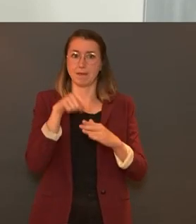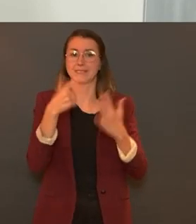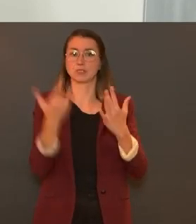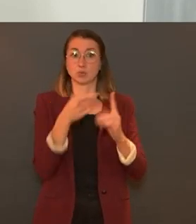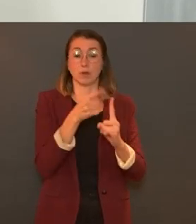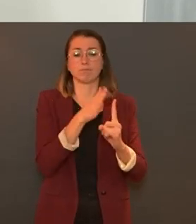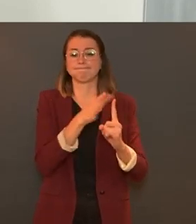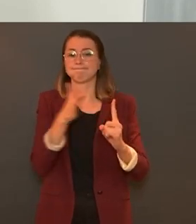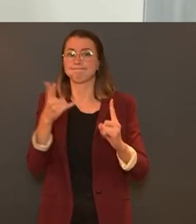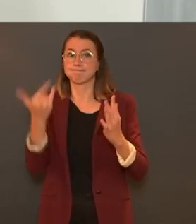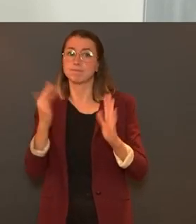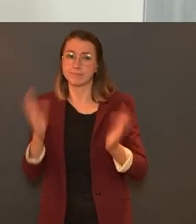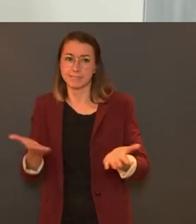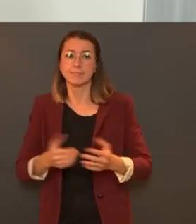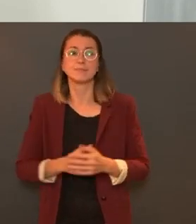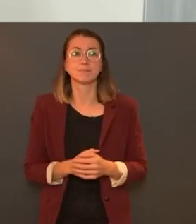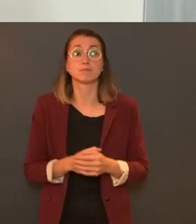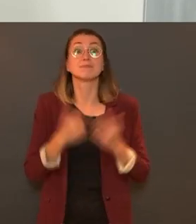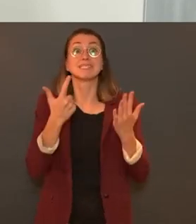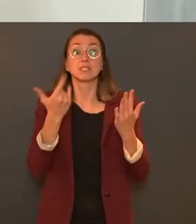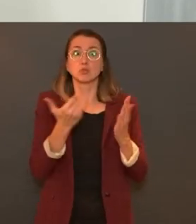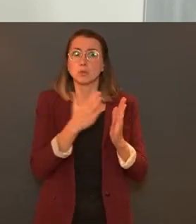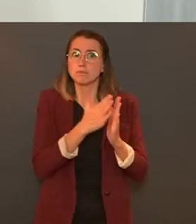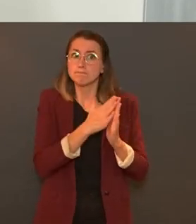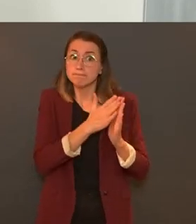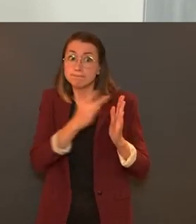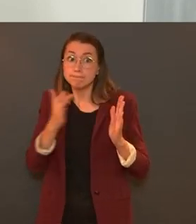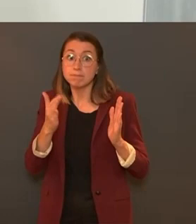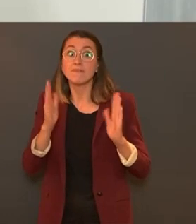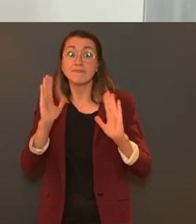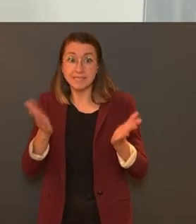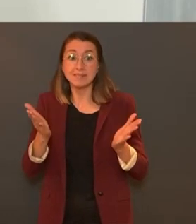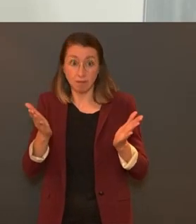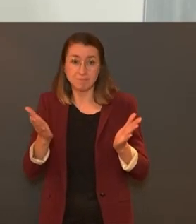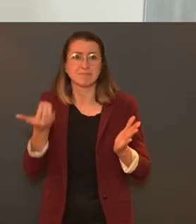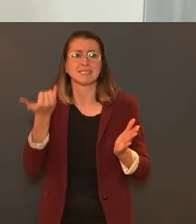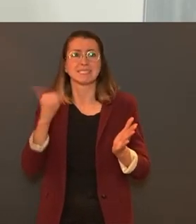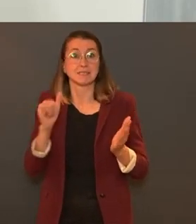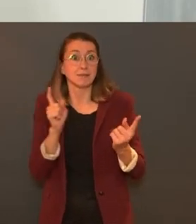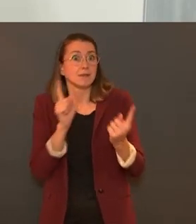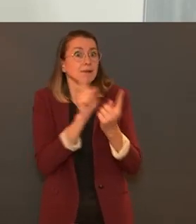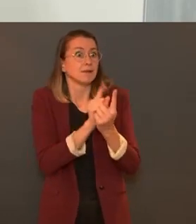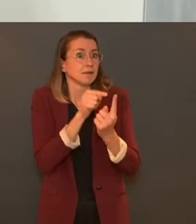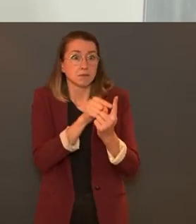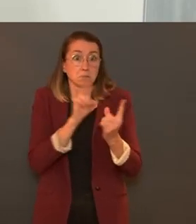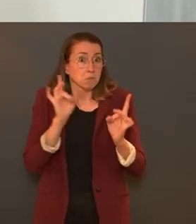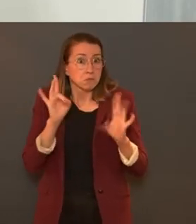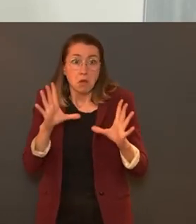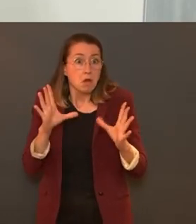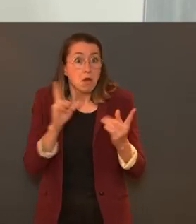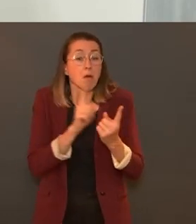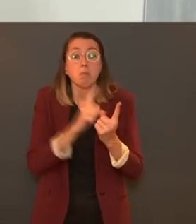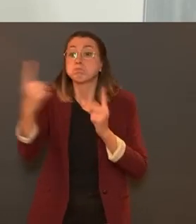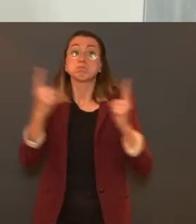de seulement vous mettre en quarantaine quand vous avez eu un contact rapproché avec la personne positive, sinon ça n'a pas de